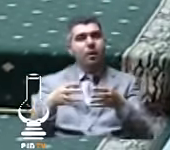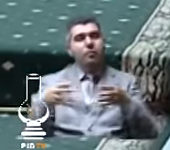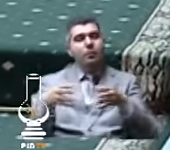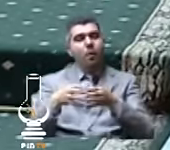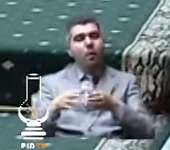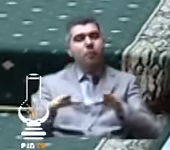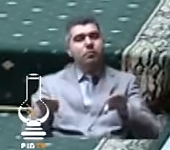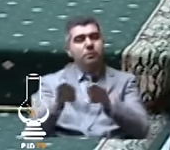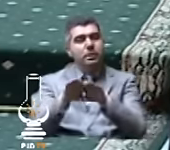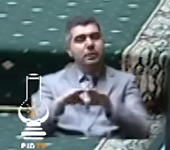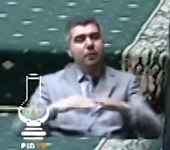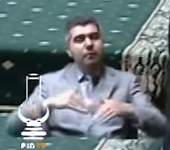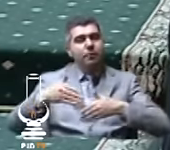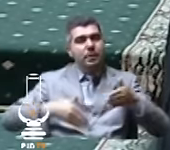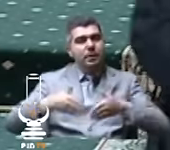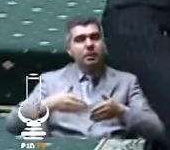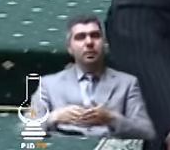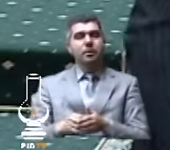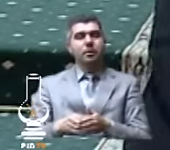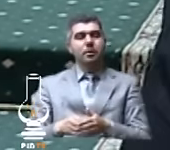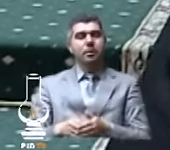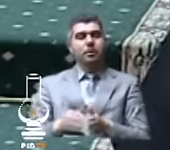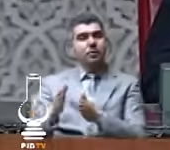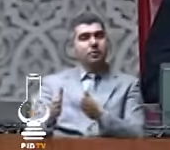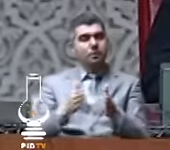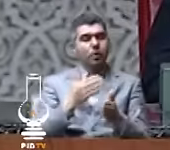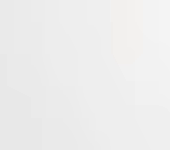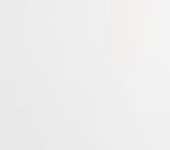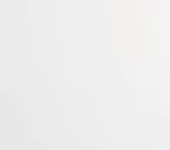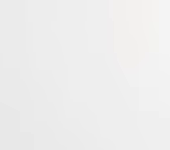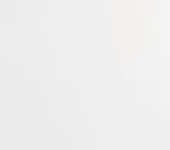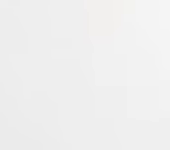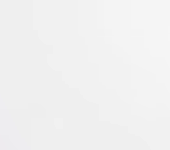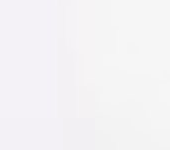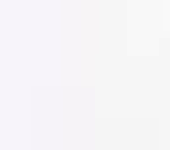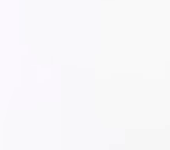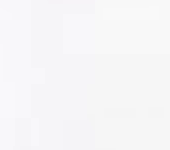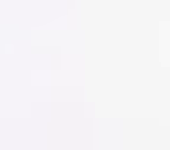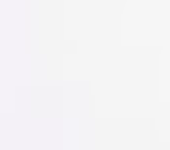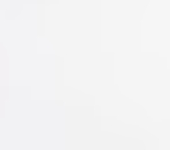اللي بدينا فيها بالمناسبه الطريق العاشره بدينا فيها، راك شفتوا الحلول ديالها جديده.